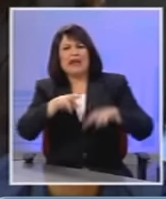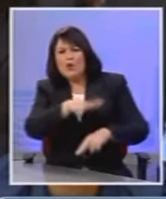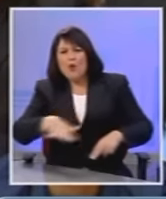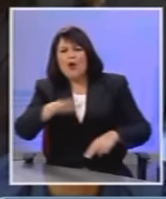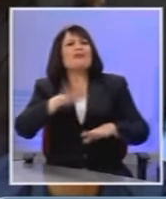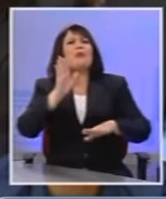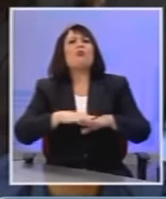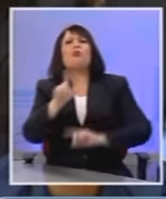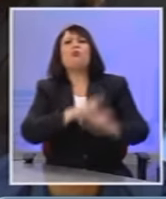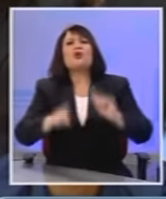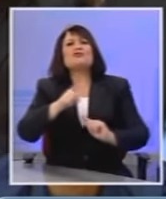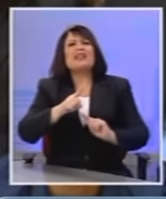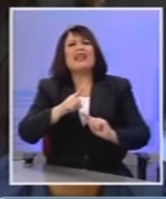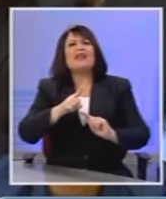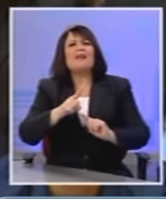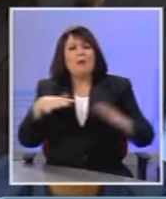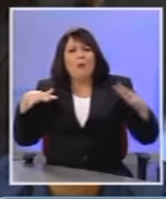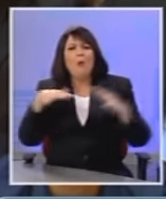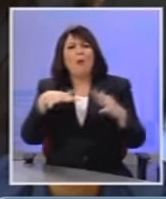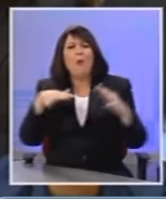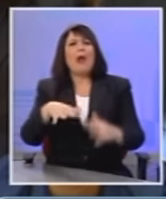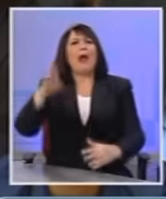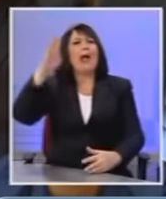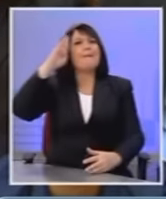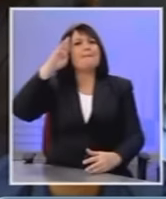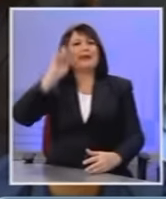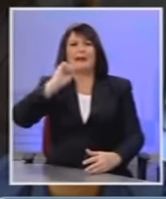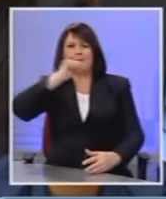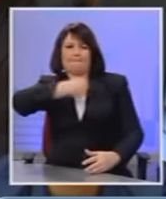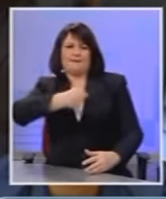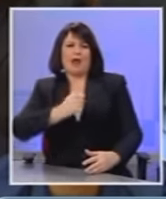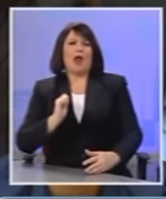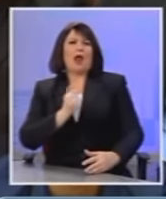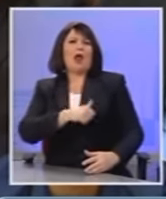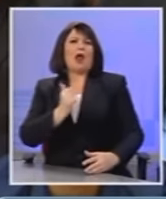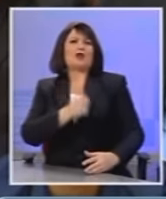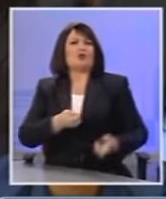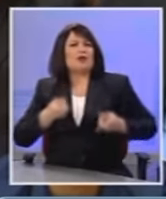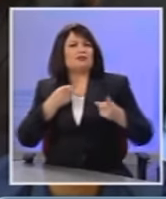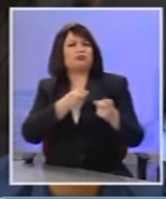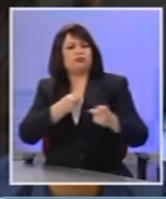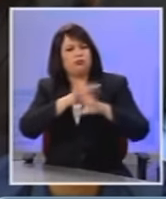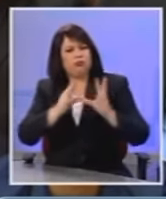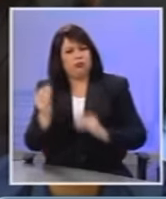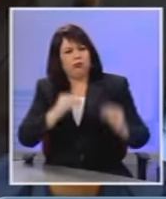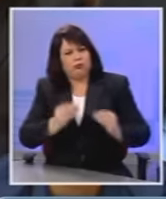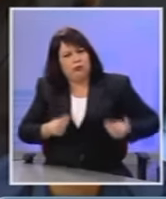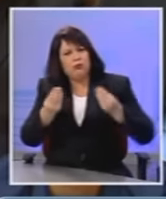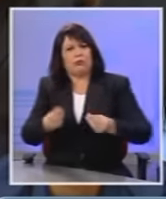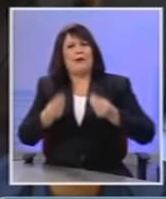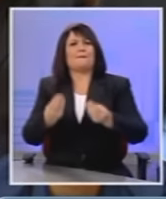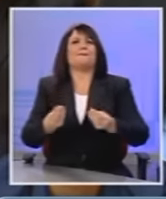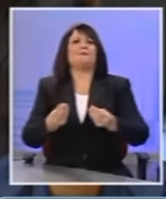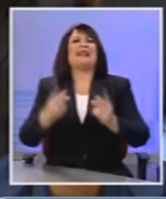την αραβική άνοιξη πράκτορες των Αμερικάνων και τους εξόπλισαν κιόλας, όπως έχει αποκαλυφθεί, τους